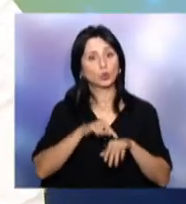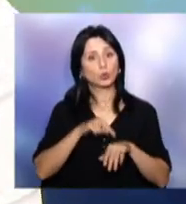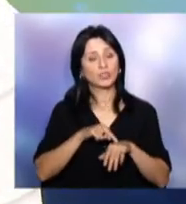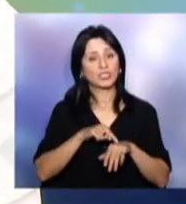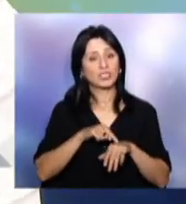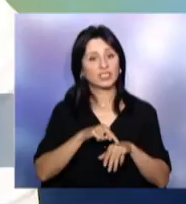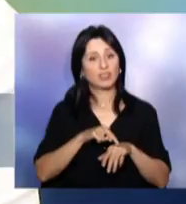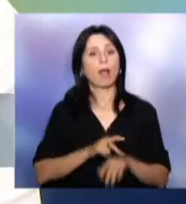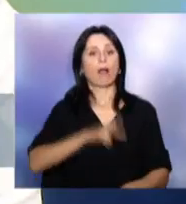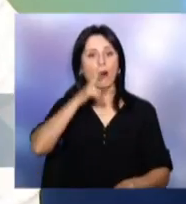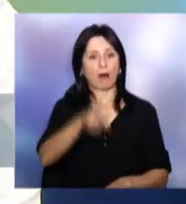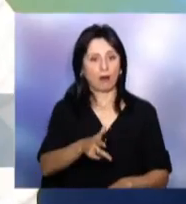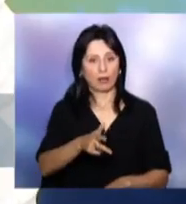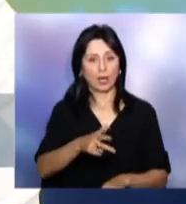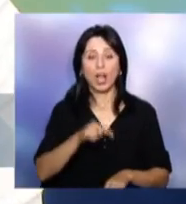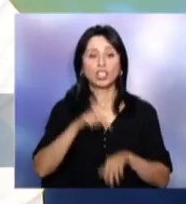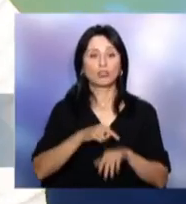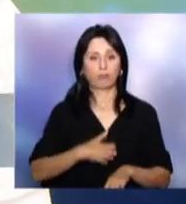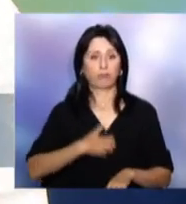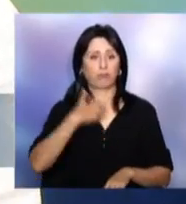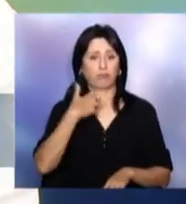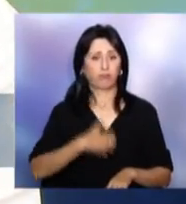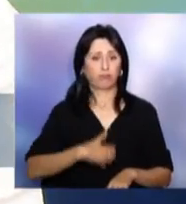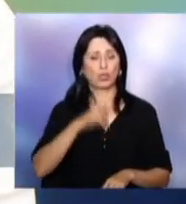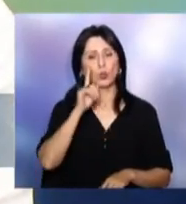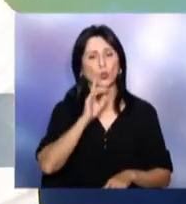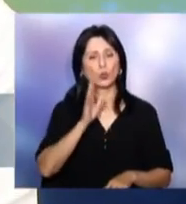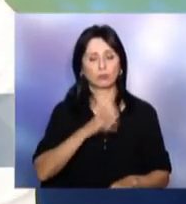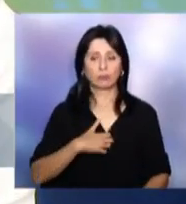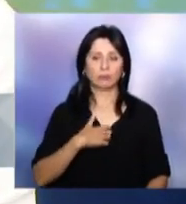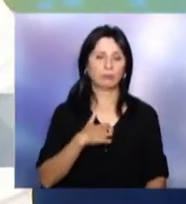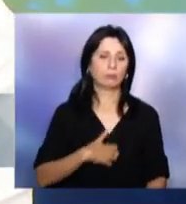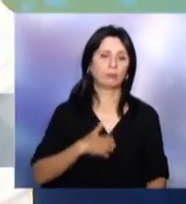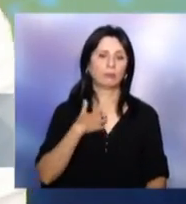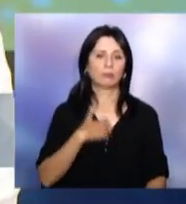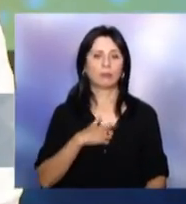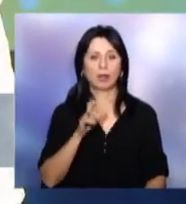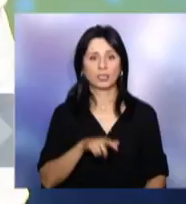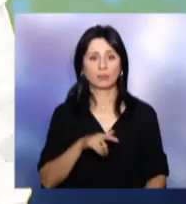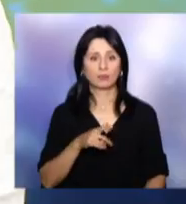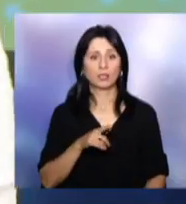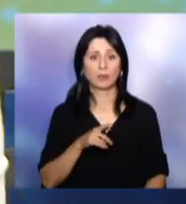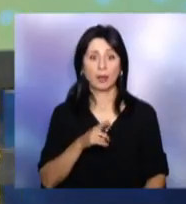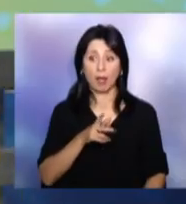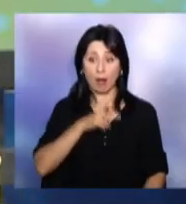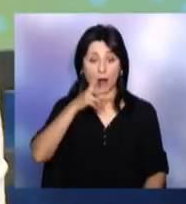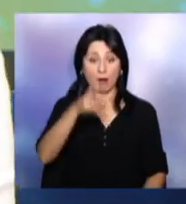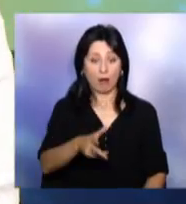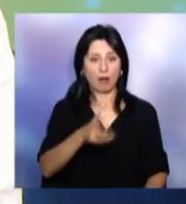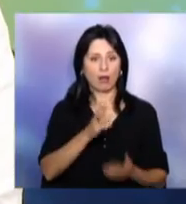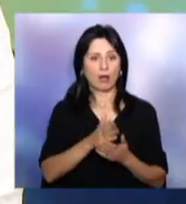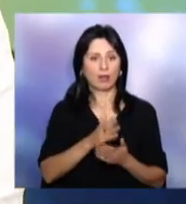და არის პირღებინება. გულისრევის შეგრძნება არის უბრალოდ უსიამოვნო შეგრძნება, რასაც ადამიანი განიცდის, ხოლო პირღებინება